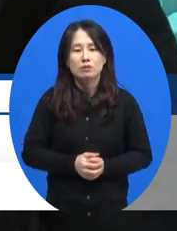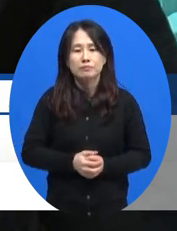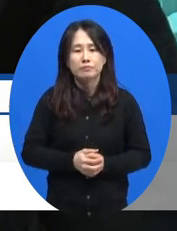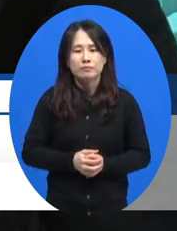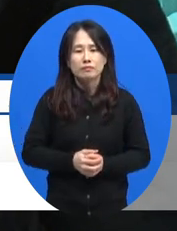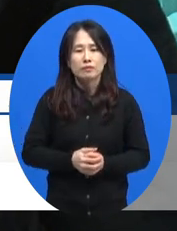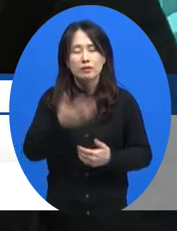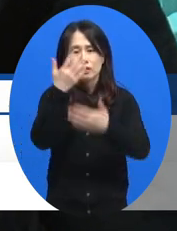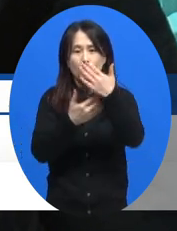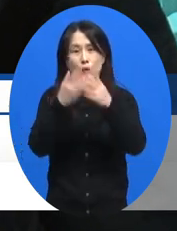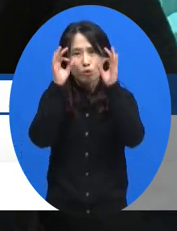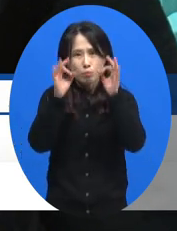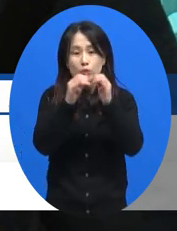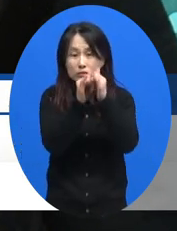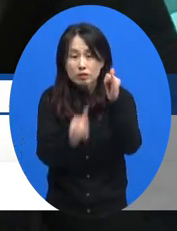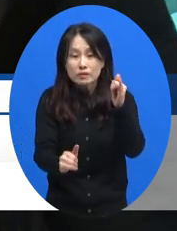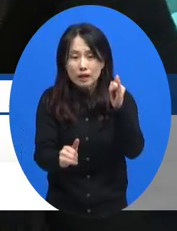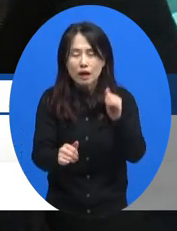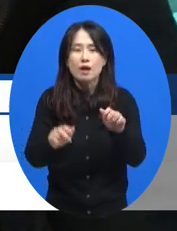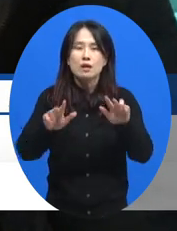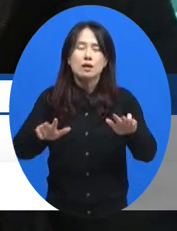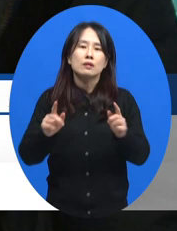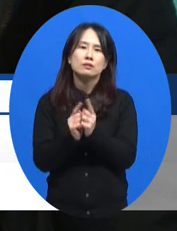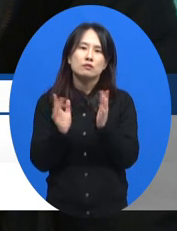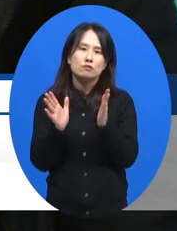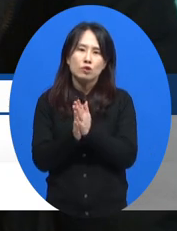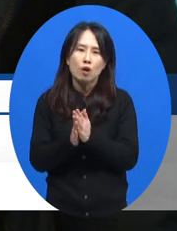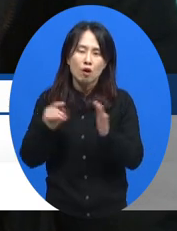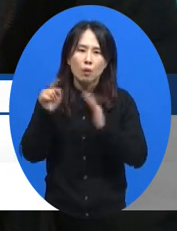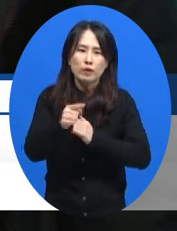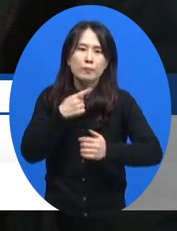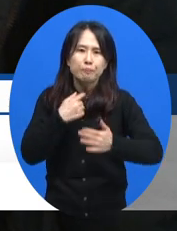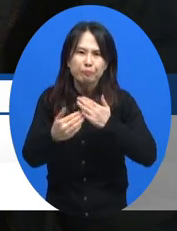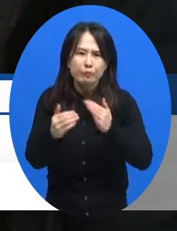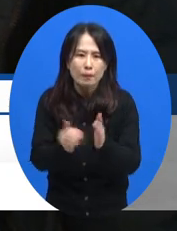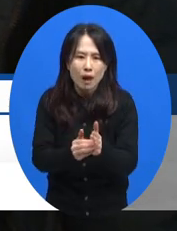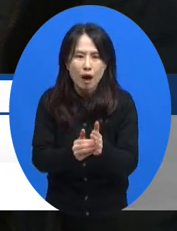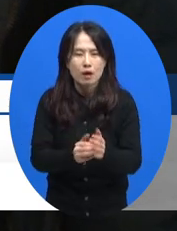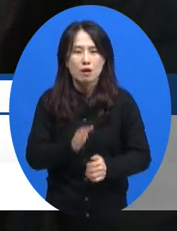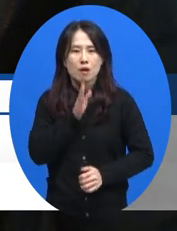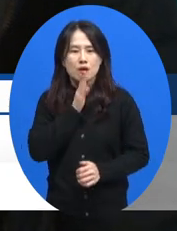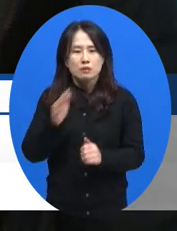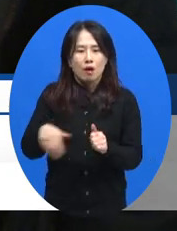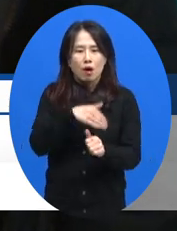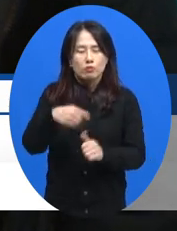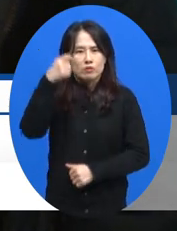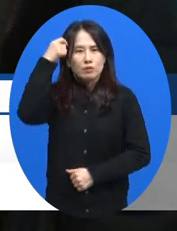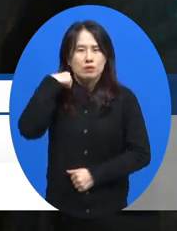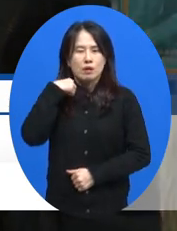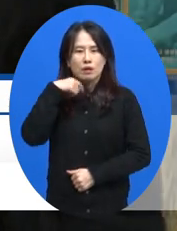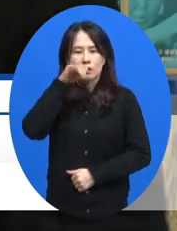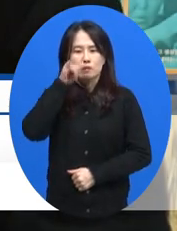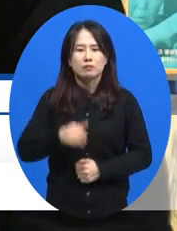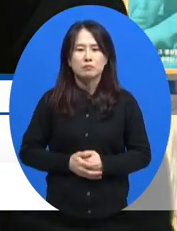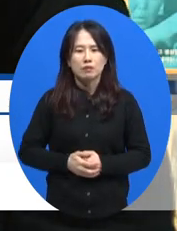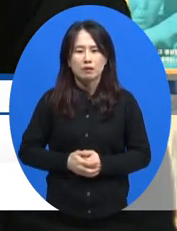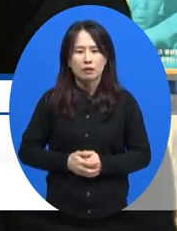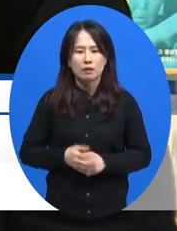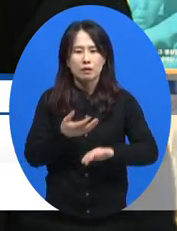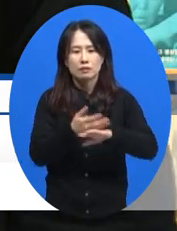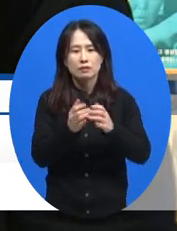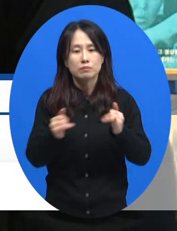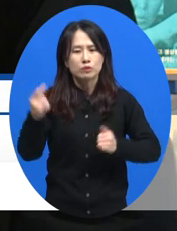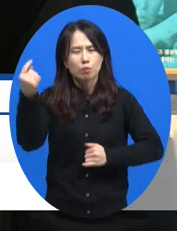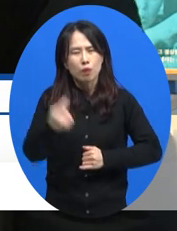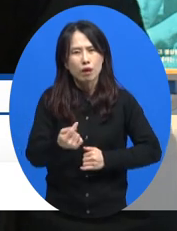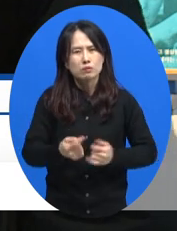영화로도만 보는 역사를 직접 와서 체험해보니까 실감이 났어요. 딴